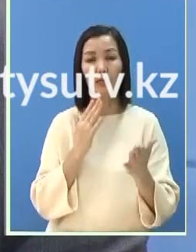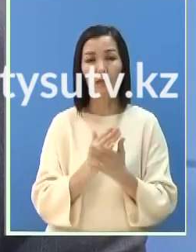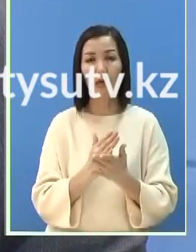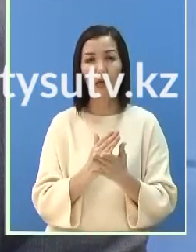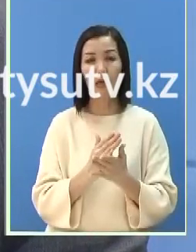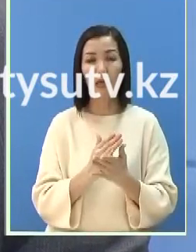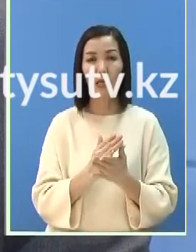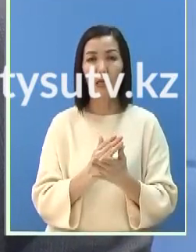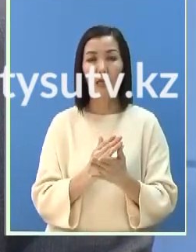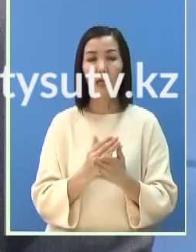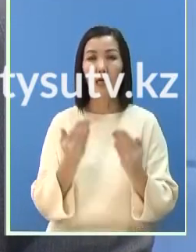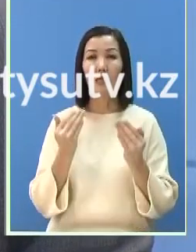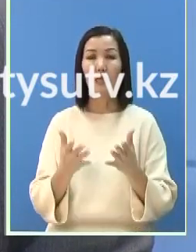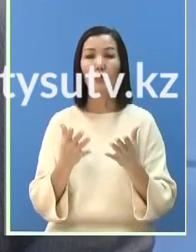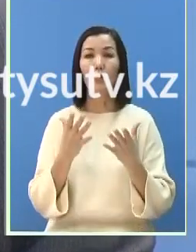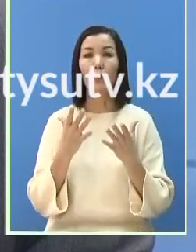бар.